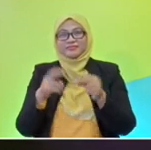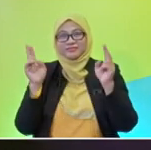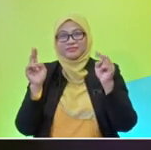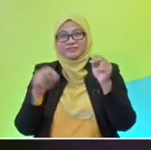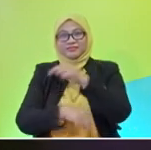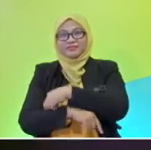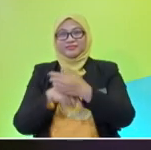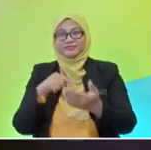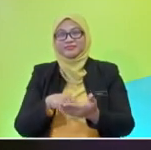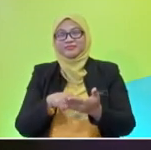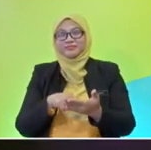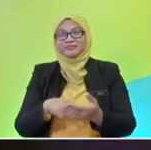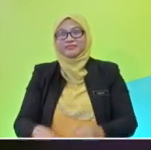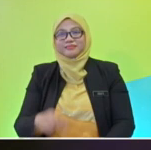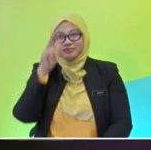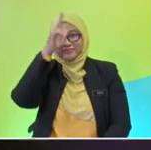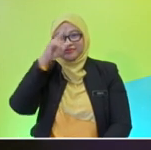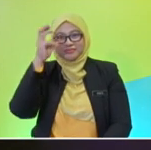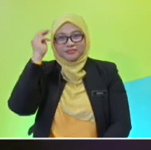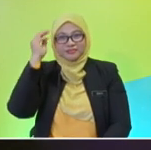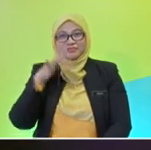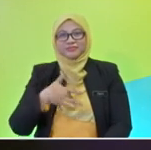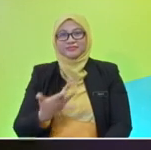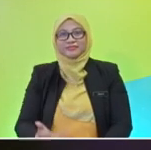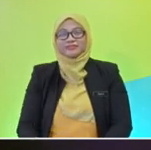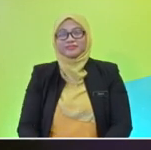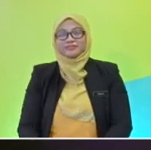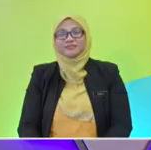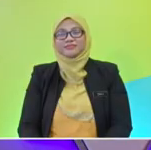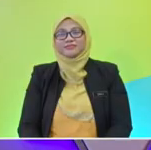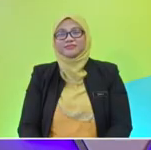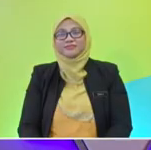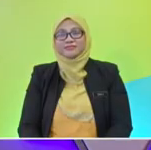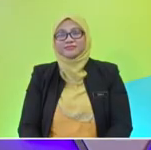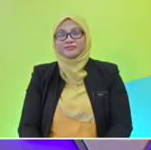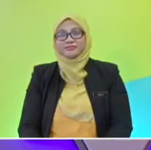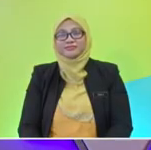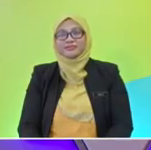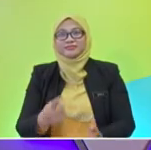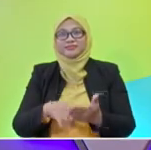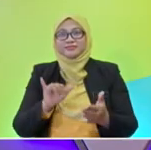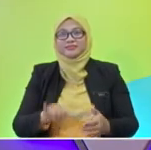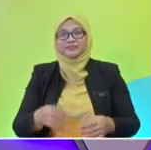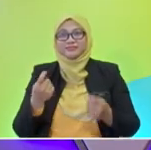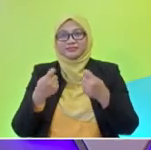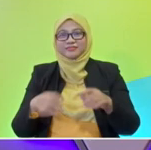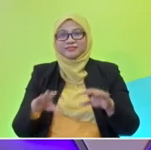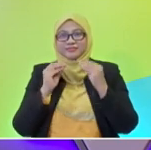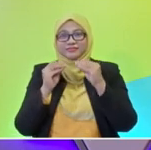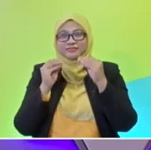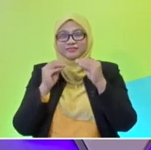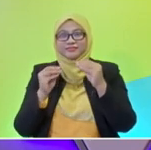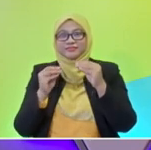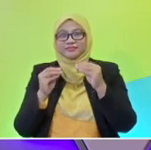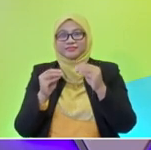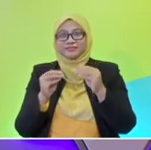hari ini yaitu Kerajaan Melayu awal Oke secara keseluruhannya apa yang telah saya ajarkan dan saya kongsikan bersama dengan anak murid saya